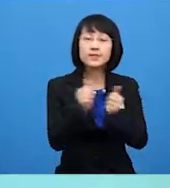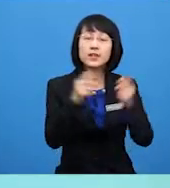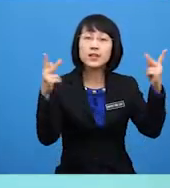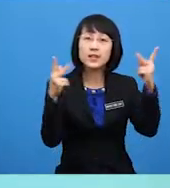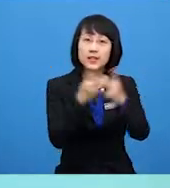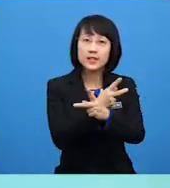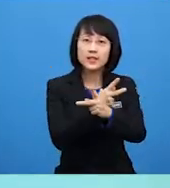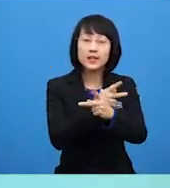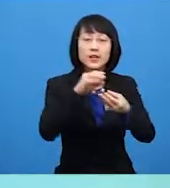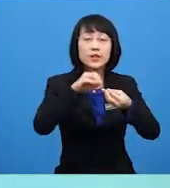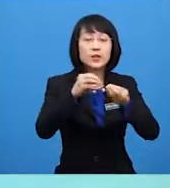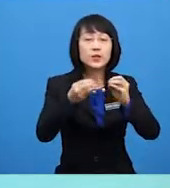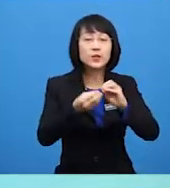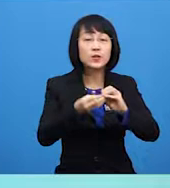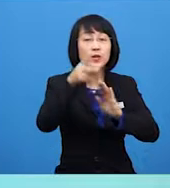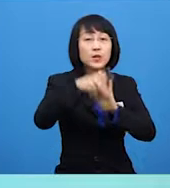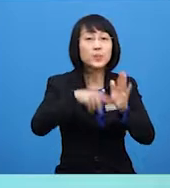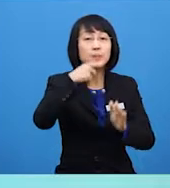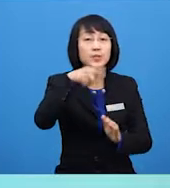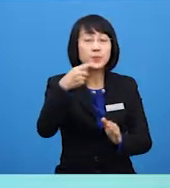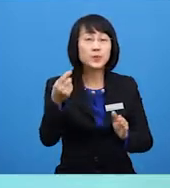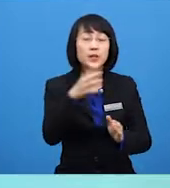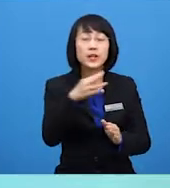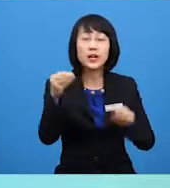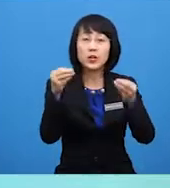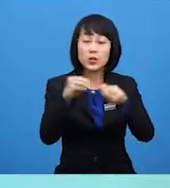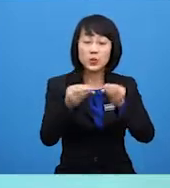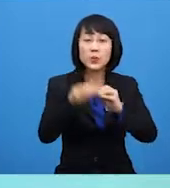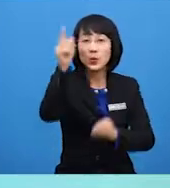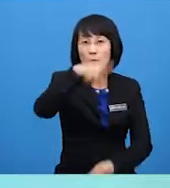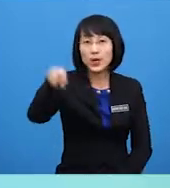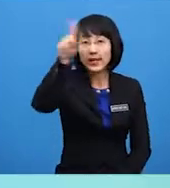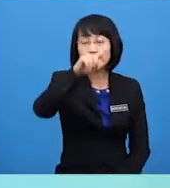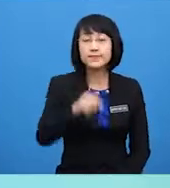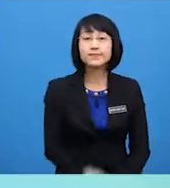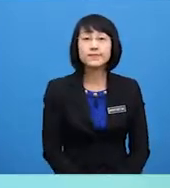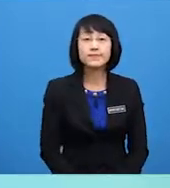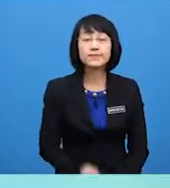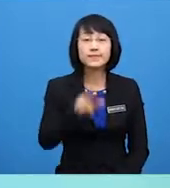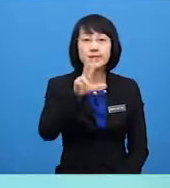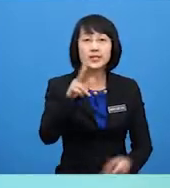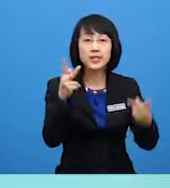mendarabkan angka penyebut dan nombor bulat, iaitu